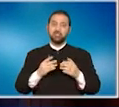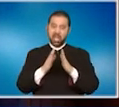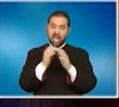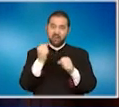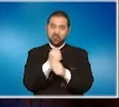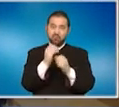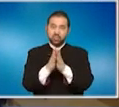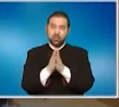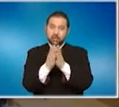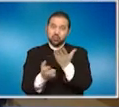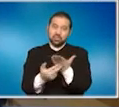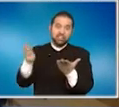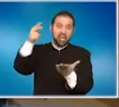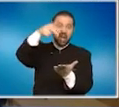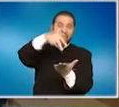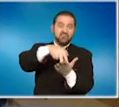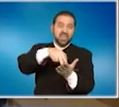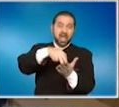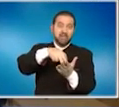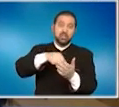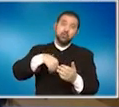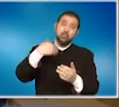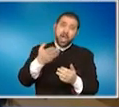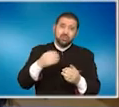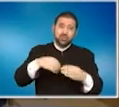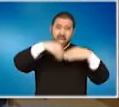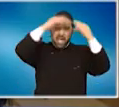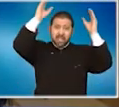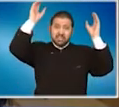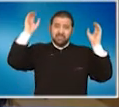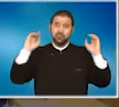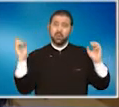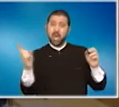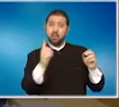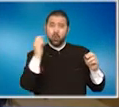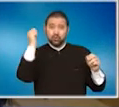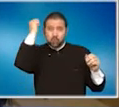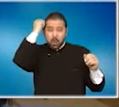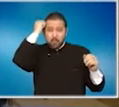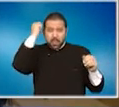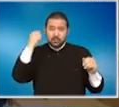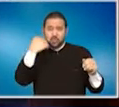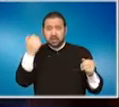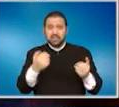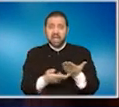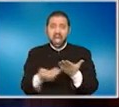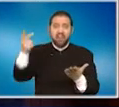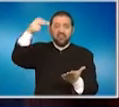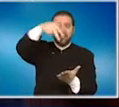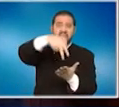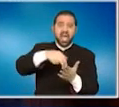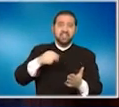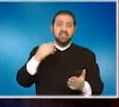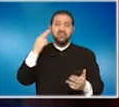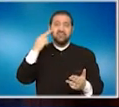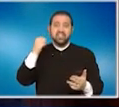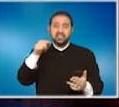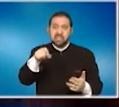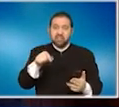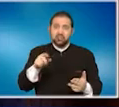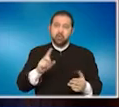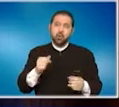dă prezența lui Hristos în tine. Sfântul Petru, când s-a dus și a înviat-o pe copila aceea, n-a stat să-și facă întâi